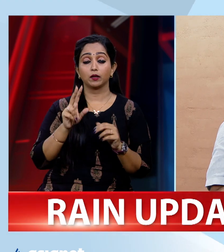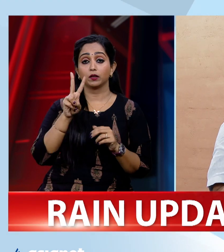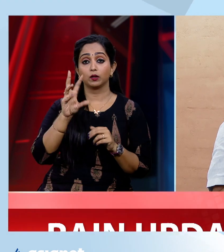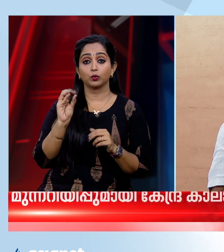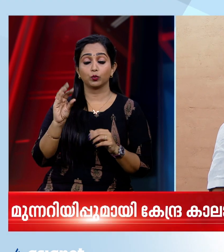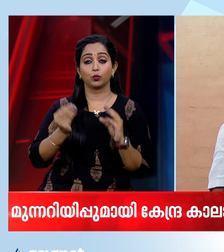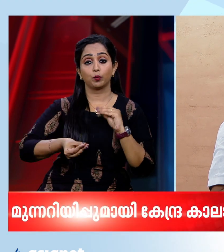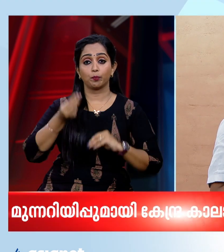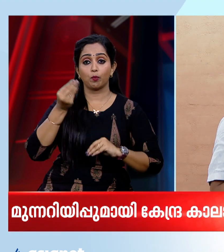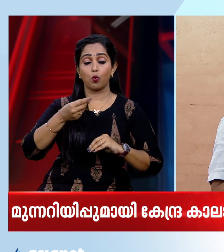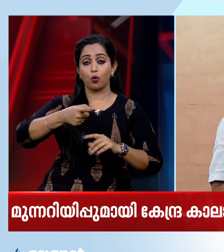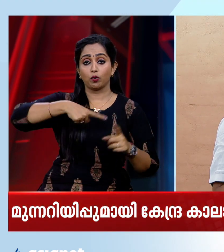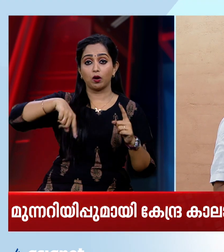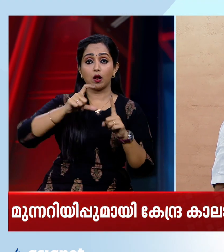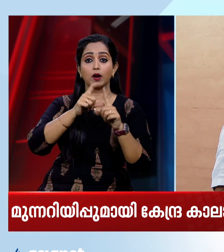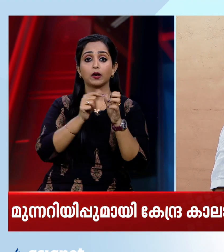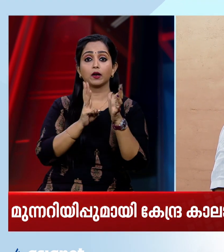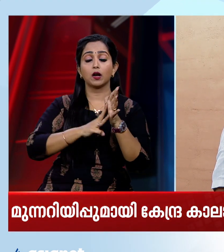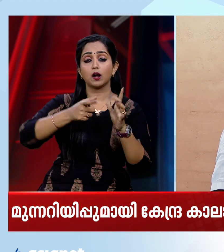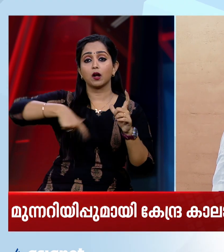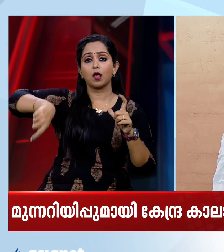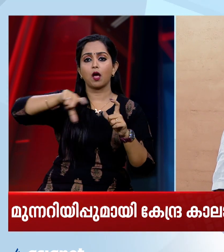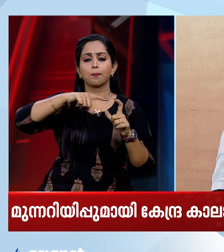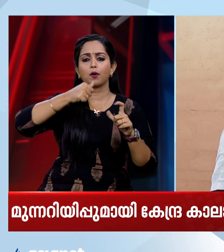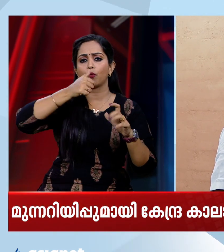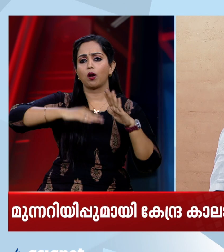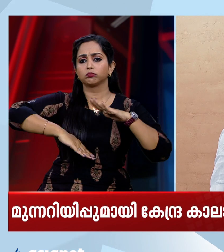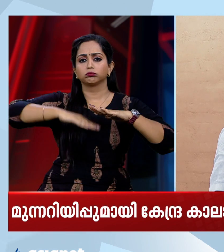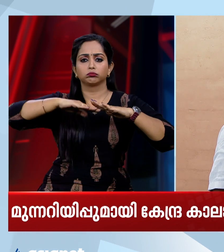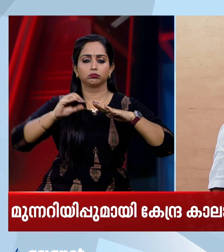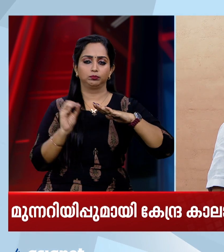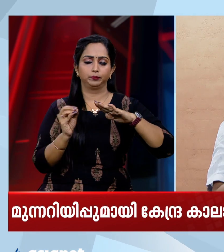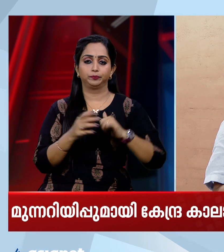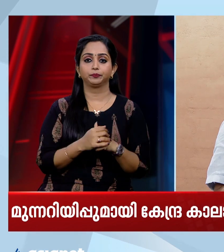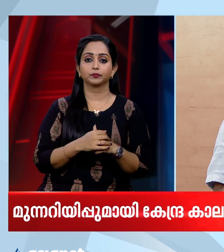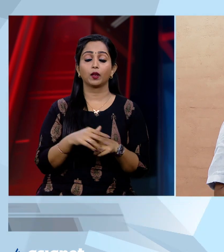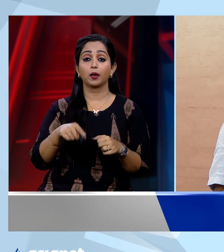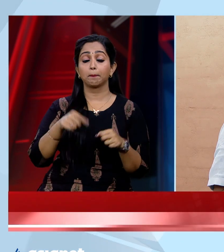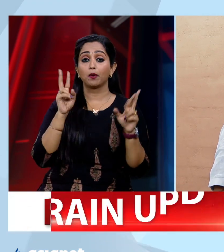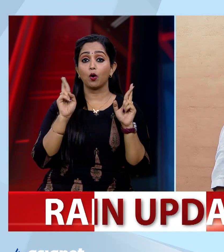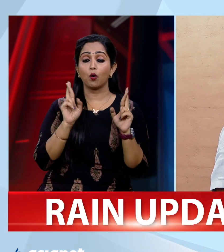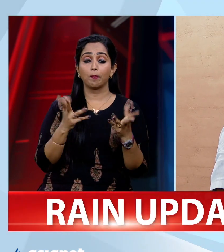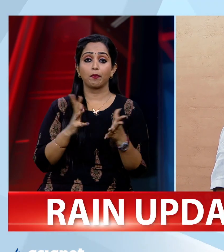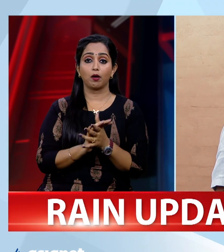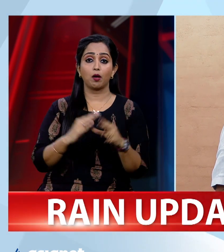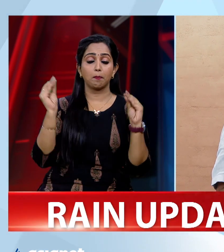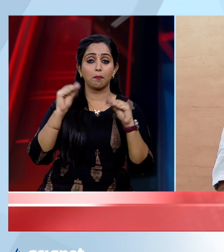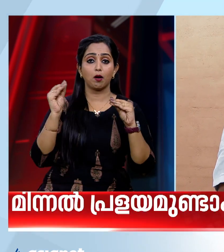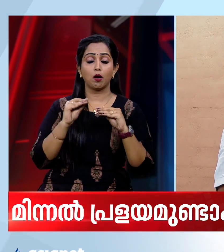200 MCM 200 MCM മുകളിലുള്ള അണക്കെട്ടുകൾ. പക്ഷേ നമ്മൾ ഇത്തവണ പ്രതീക്ഷിക്കുന്നത് ഈ പ്രളയ എന്ന